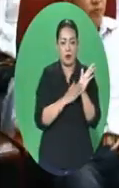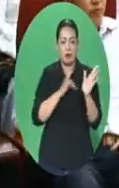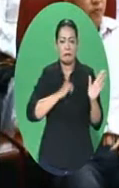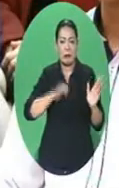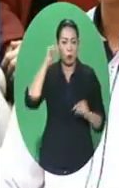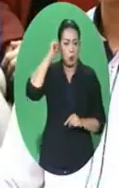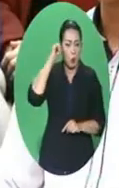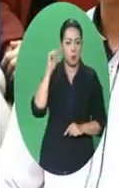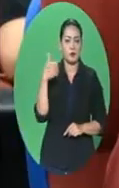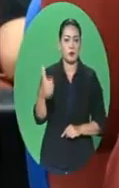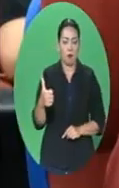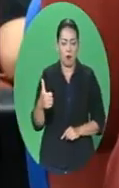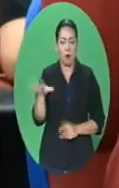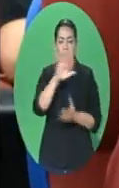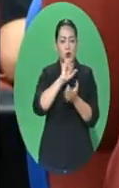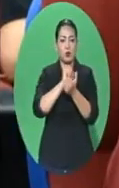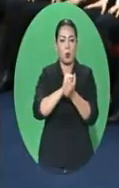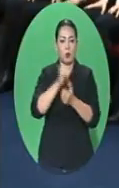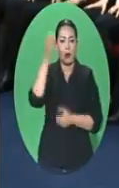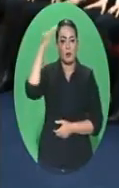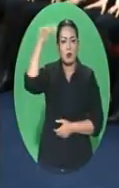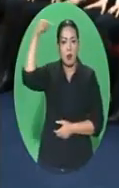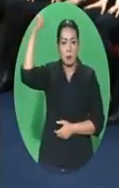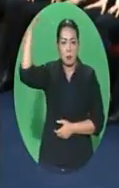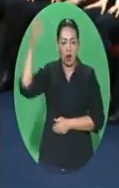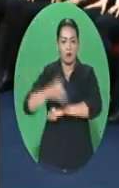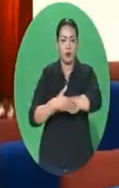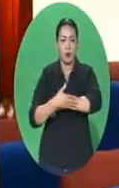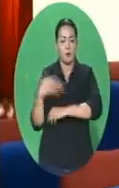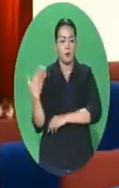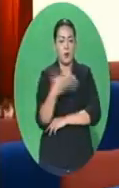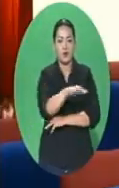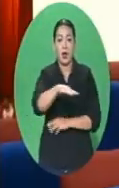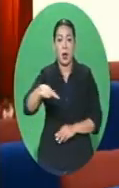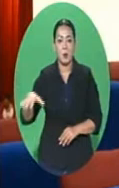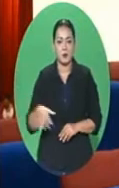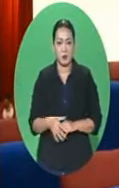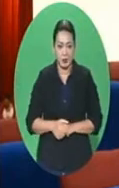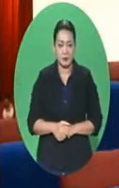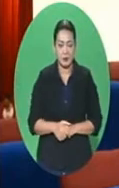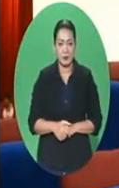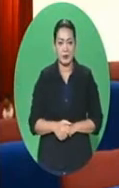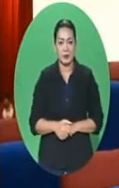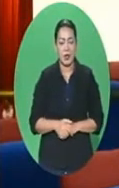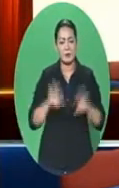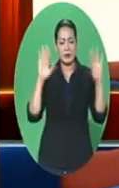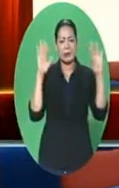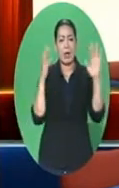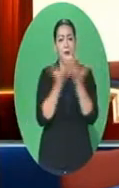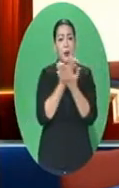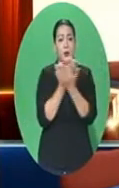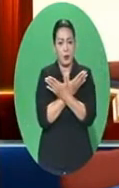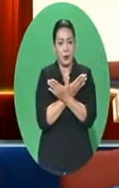kiến thức mà còn giúp đỡ sinh viên thực hiện ước mơ khởi nghiệp ngay từ trên ghế giảng đường. Nhà trường cũng đã thay đổi, đã cải